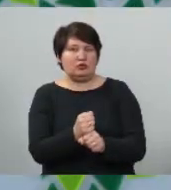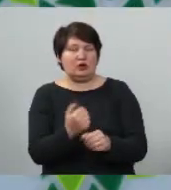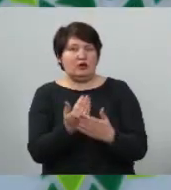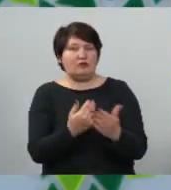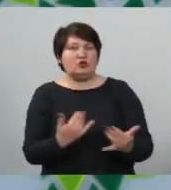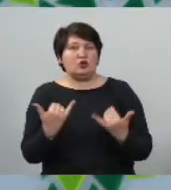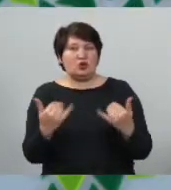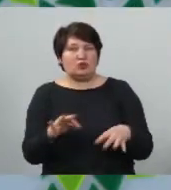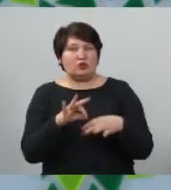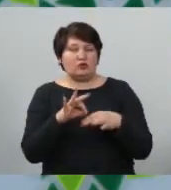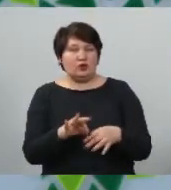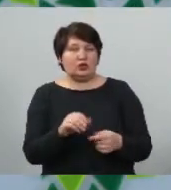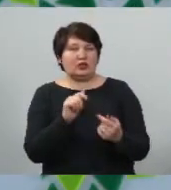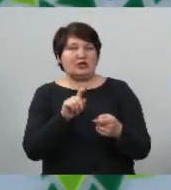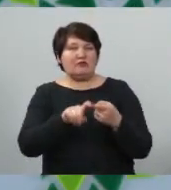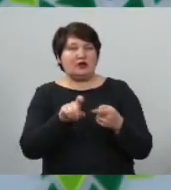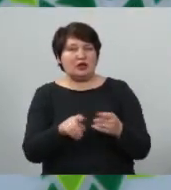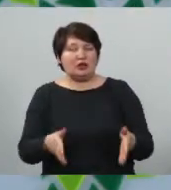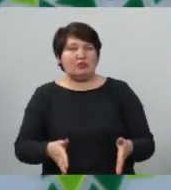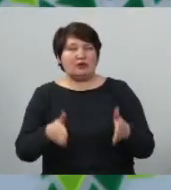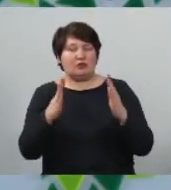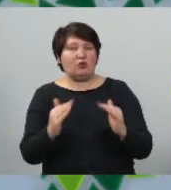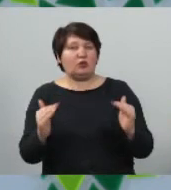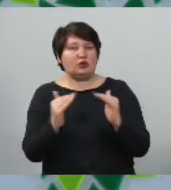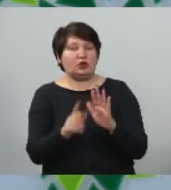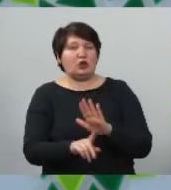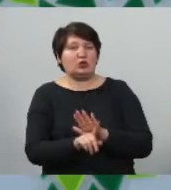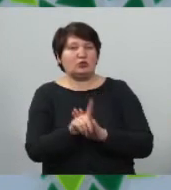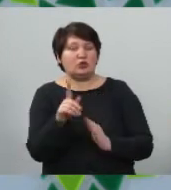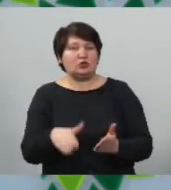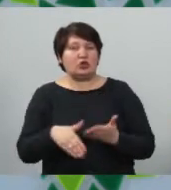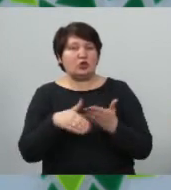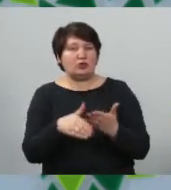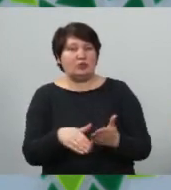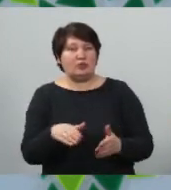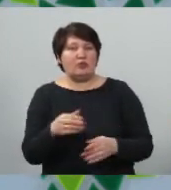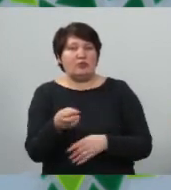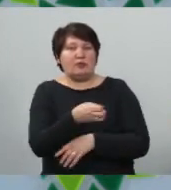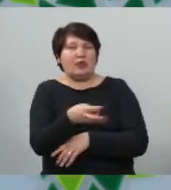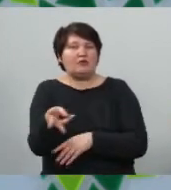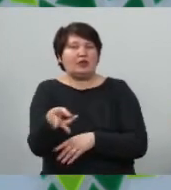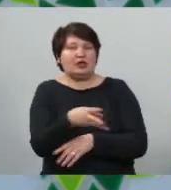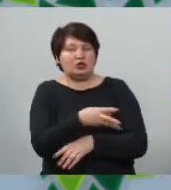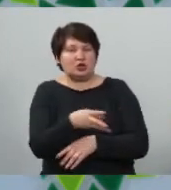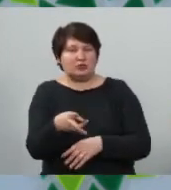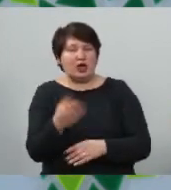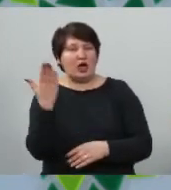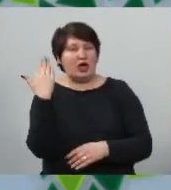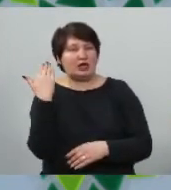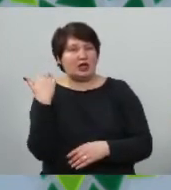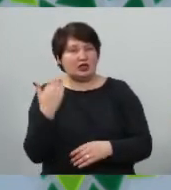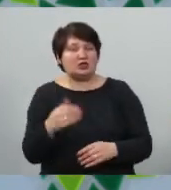сьогодні проводити дезінфікацію у під'їздах житлових будинках розпочали за допомогою пневматичних розпилювачів. Раніше